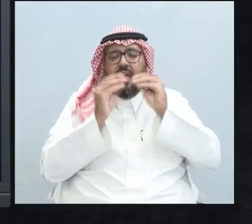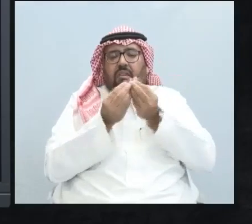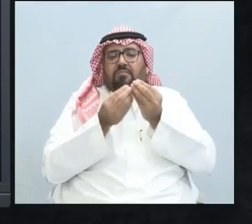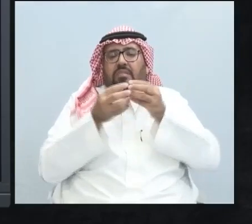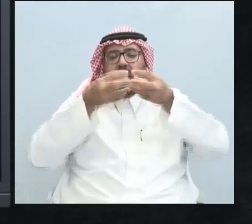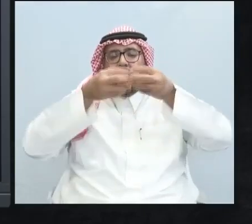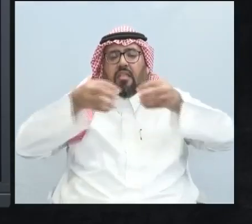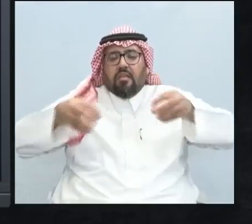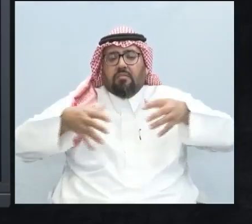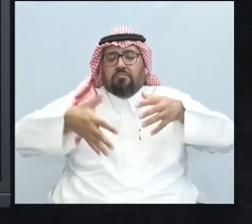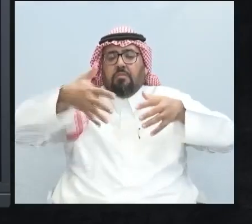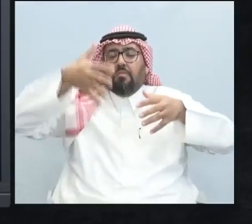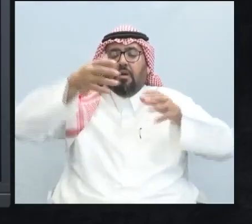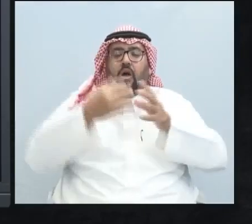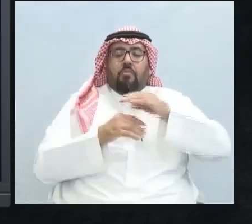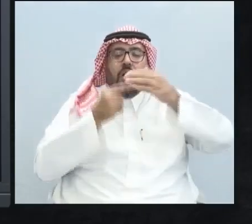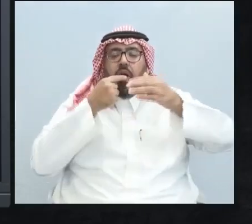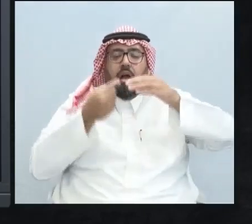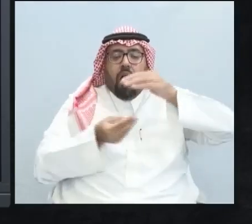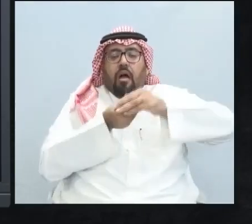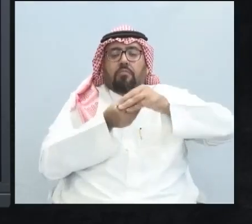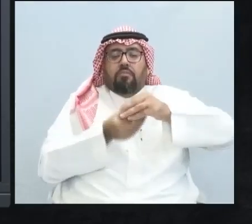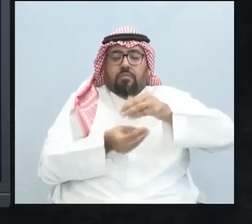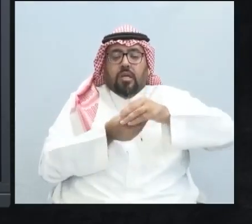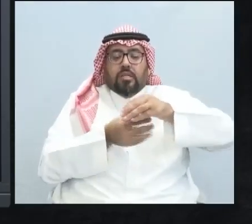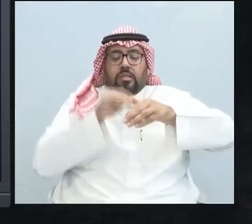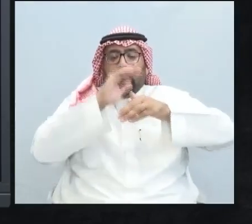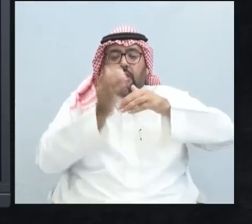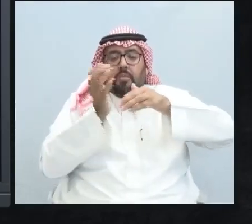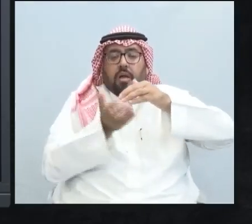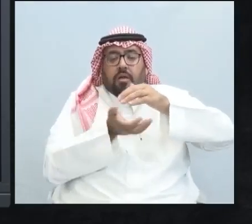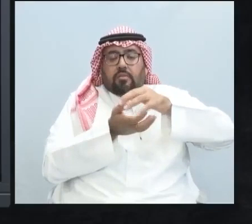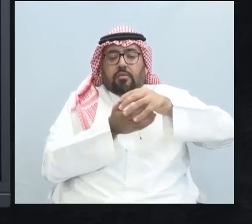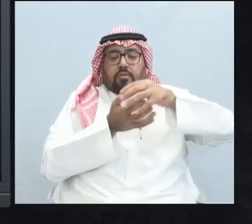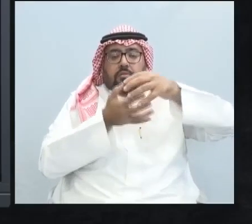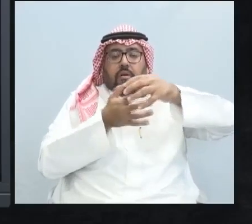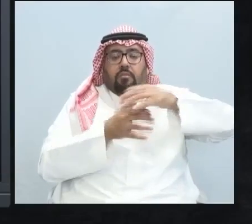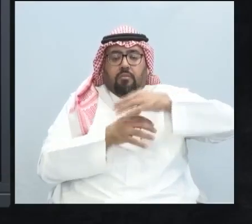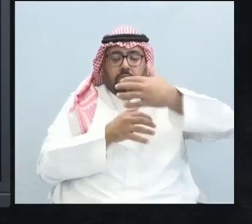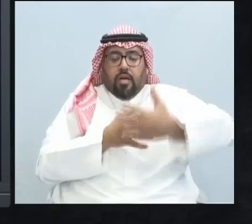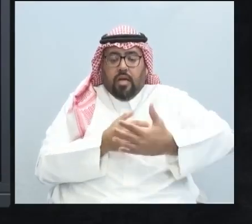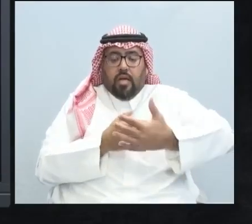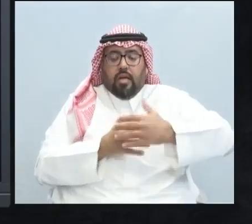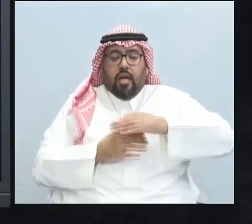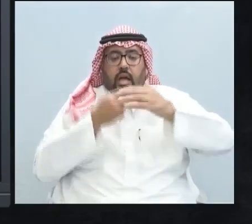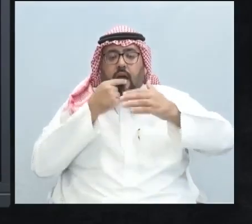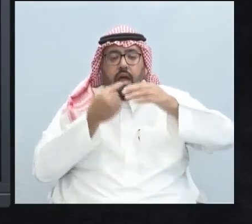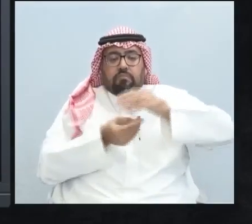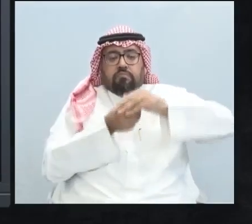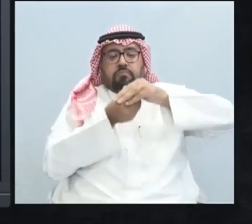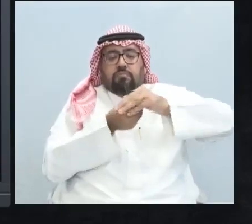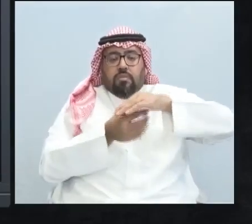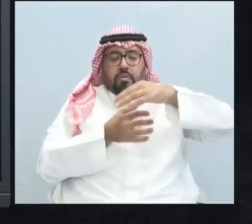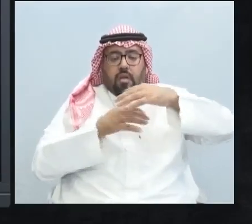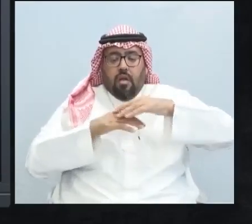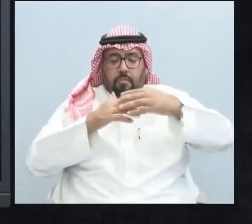انقسامات هذه الانقسامات بدات تكون لنا الطبقات هذه الطبقات بدات تعطي تخصص اكبر لتكوين هذه